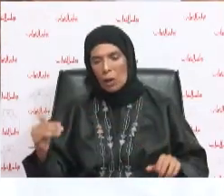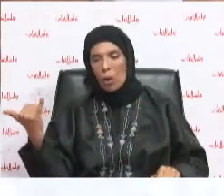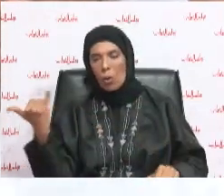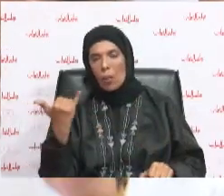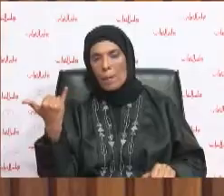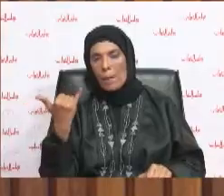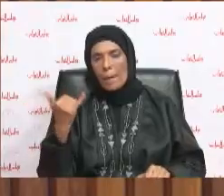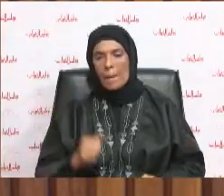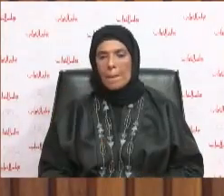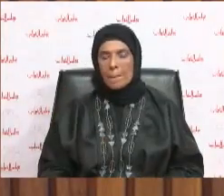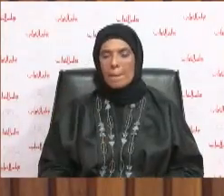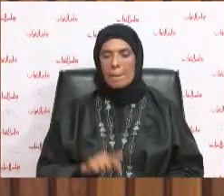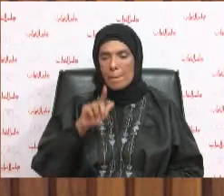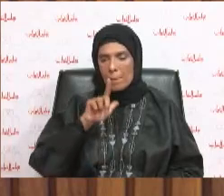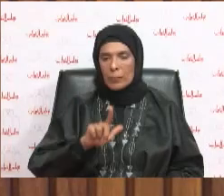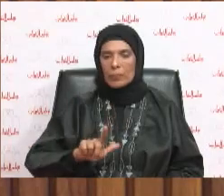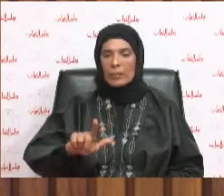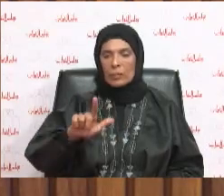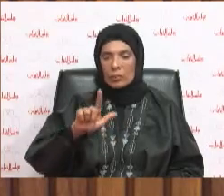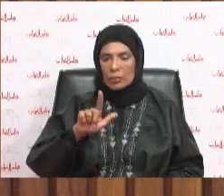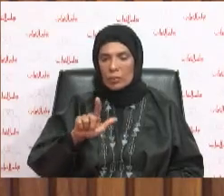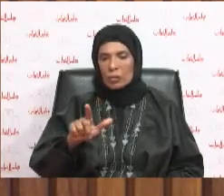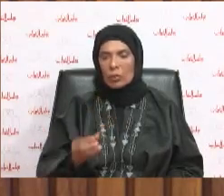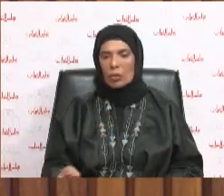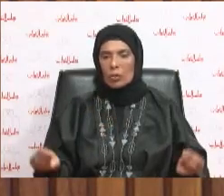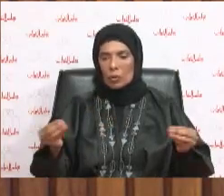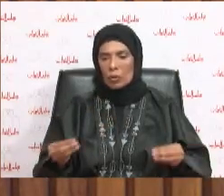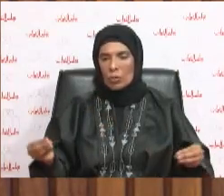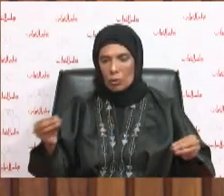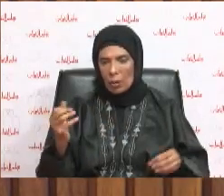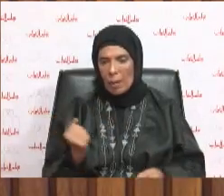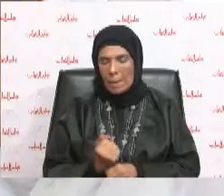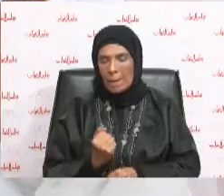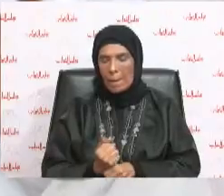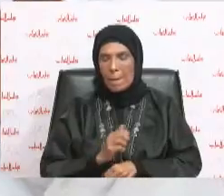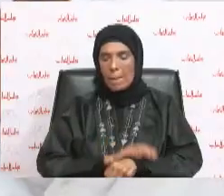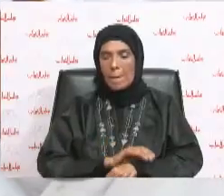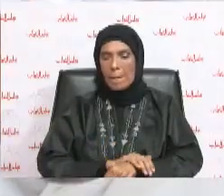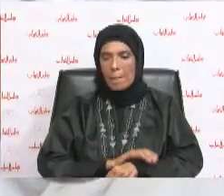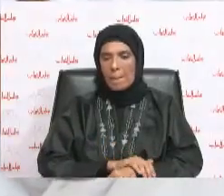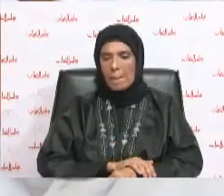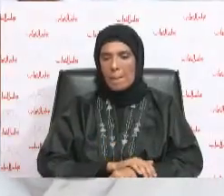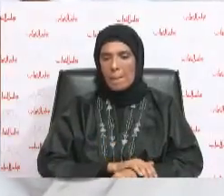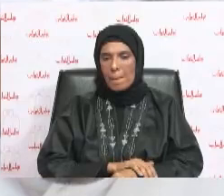الاستراتيجية. ونأمل أن تتضافر الجهود بين كل من السلطة